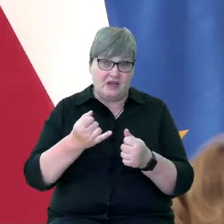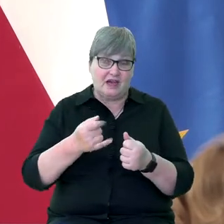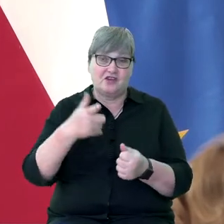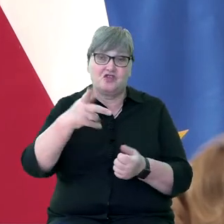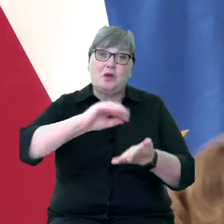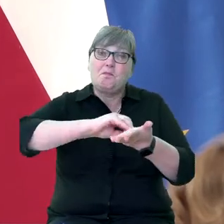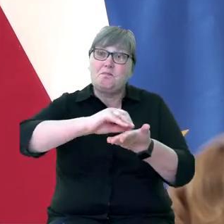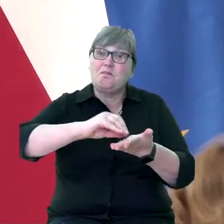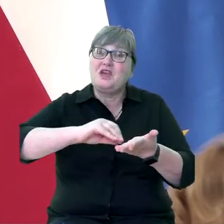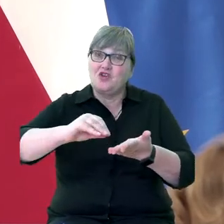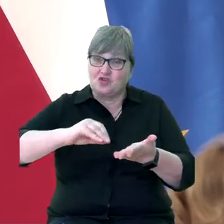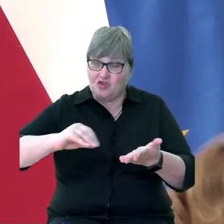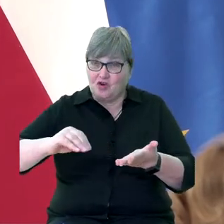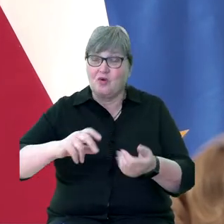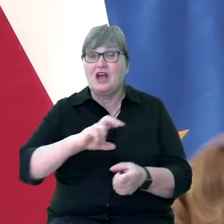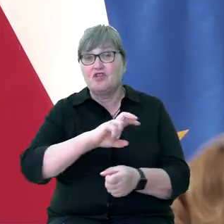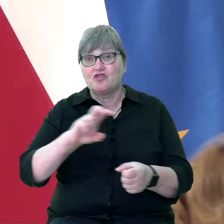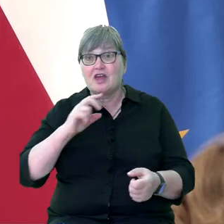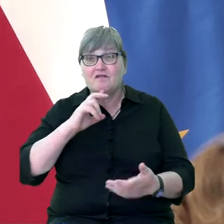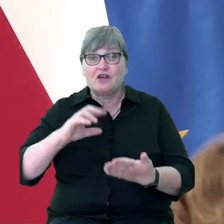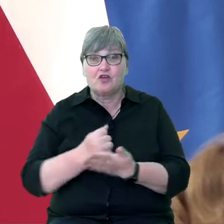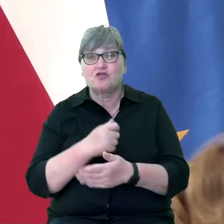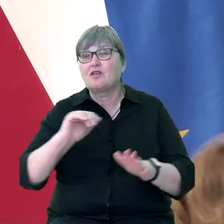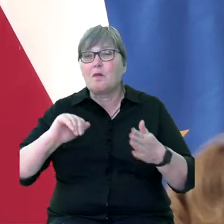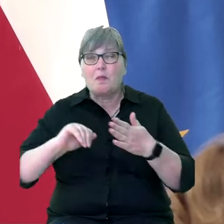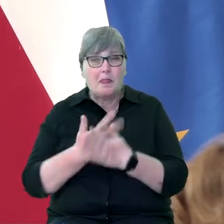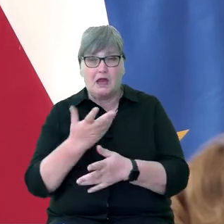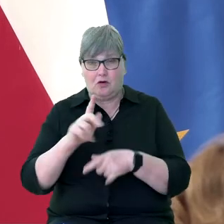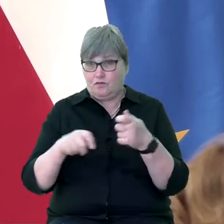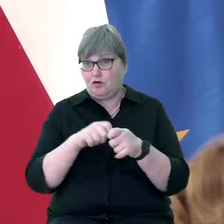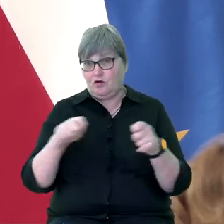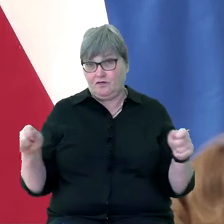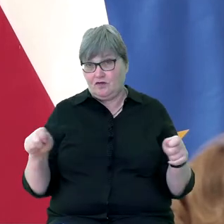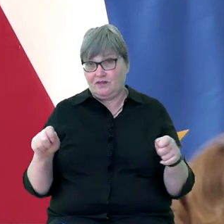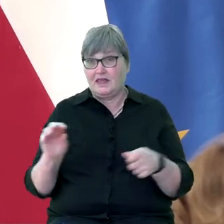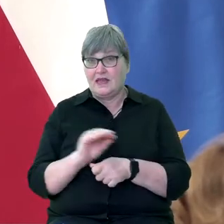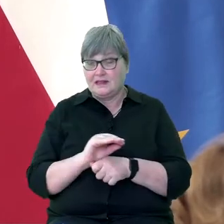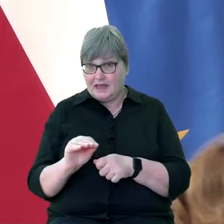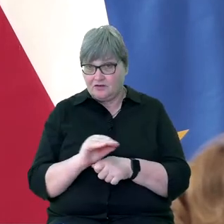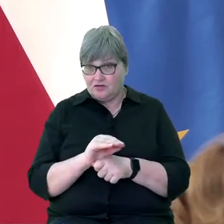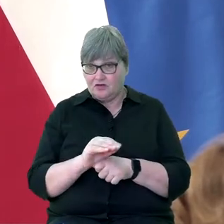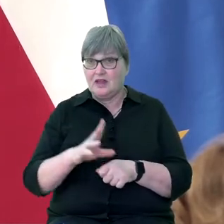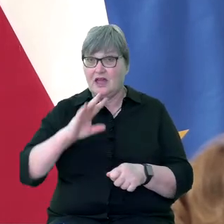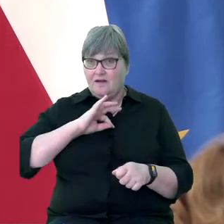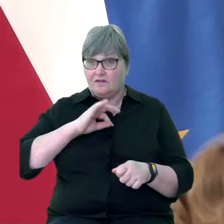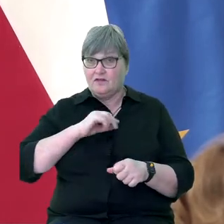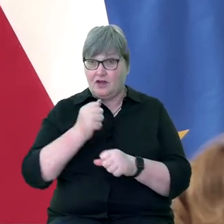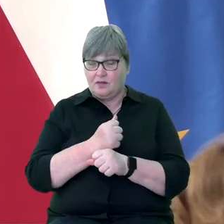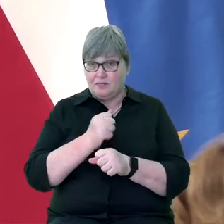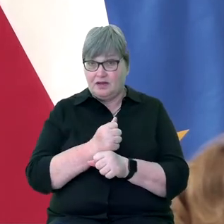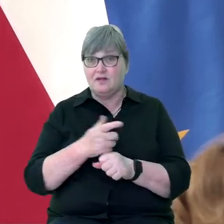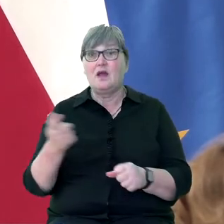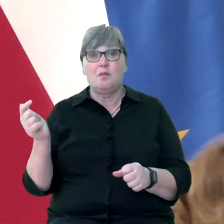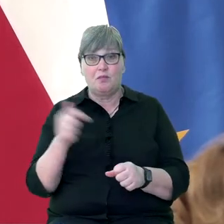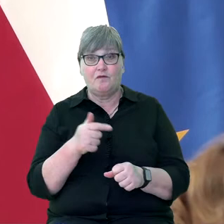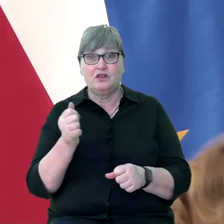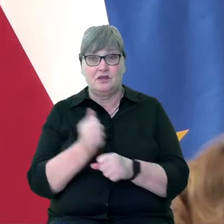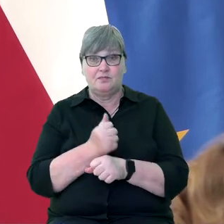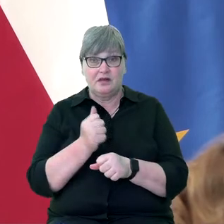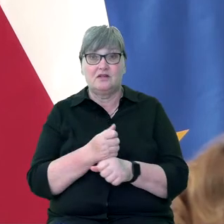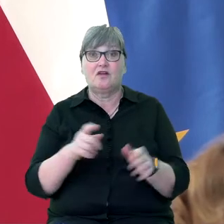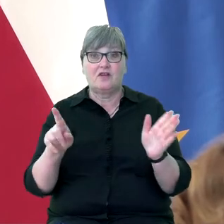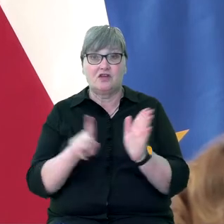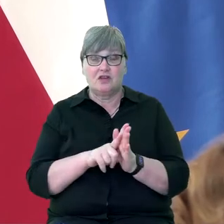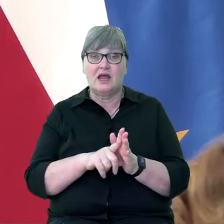najnowsze rozwiązania techniczne w swojej pracy, powinni pracować dla dobra